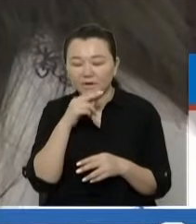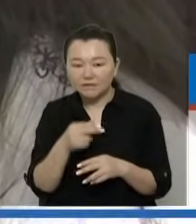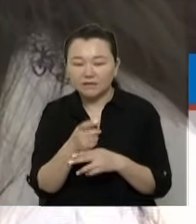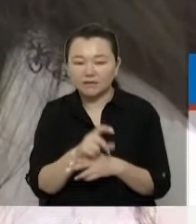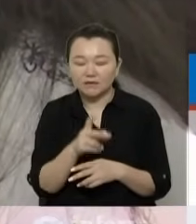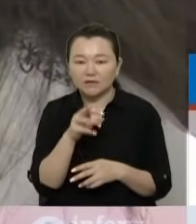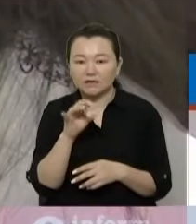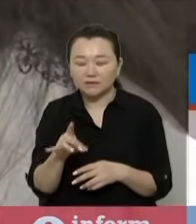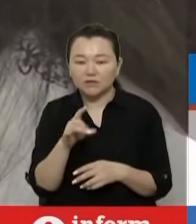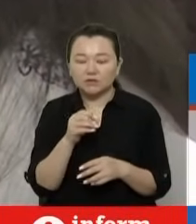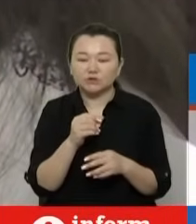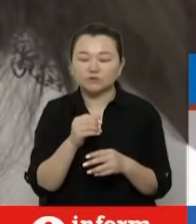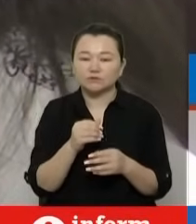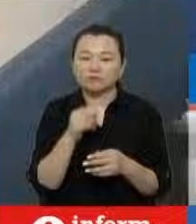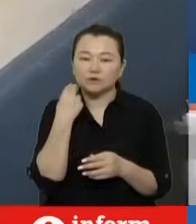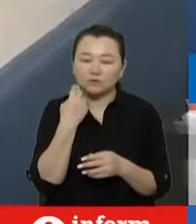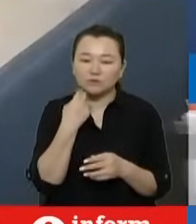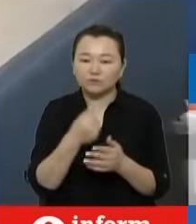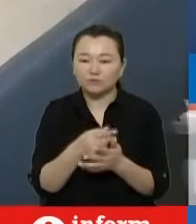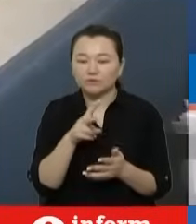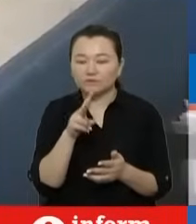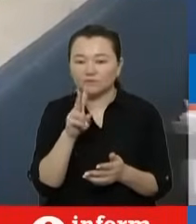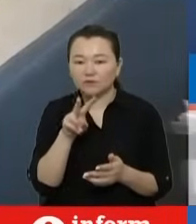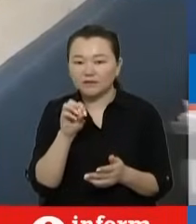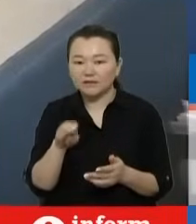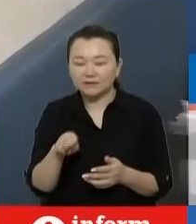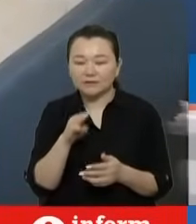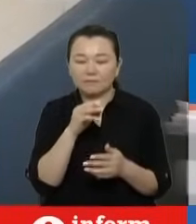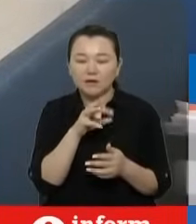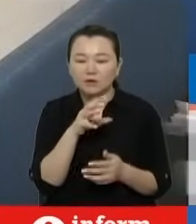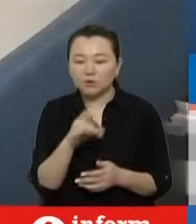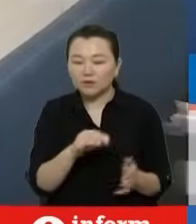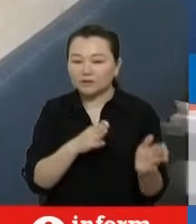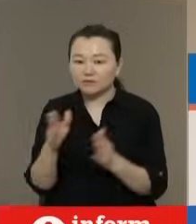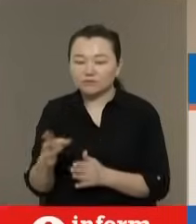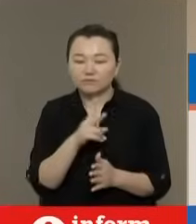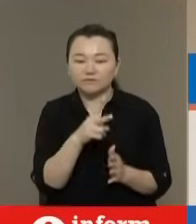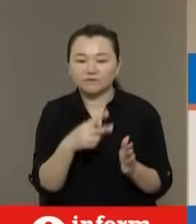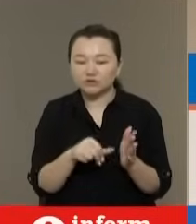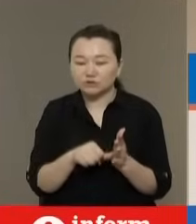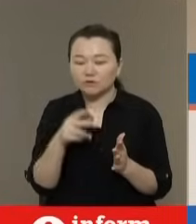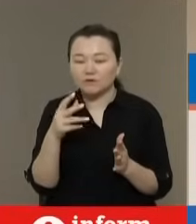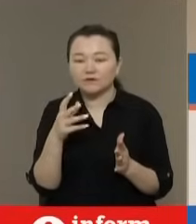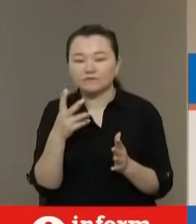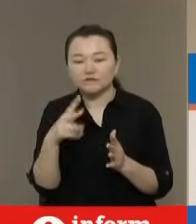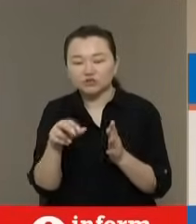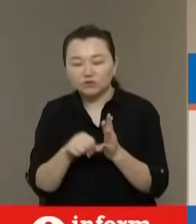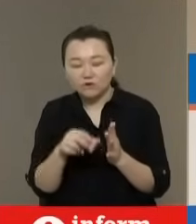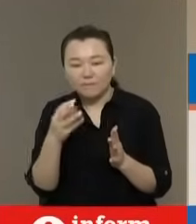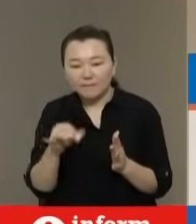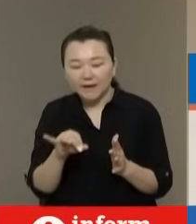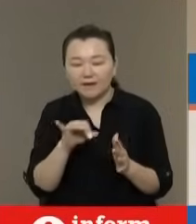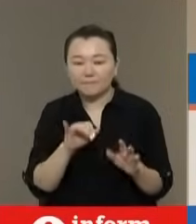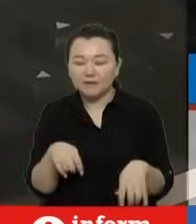займов сборщикам долгов могут ввести двухлетний мораторий. Это значит, до мая 2026 года и после мая 2026 года